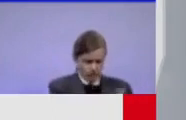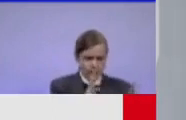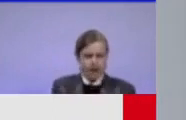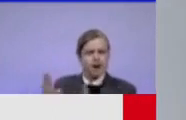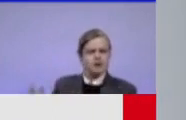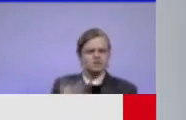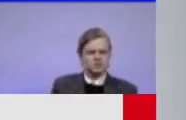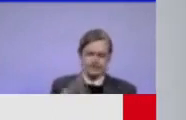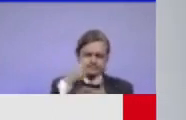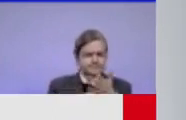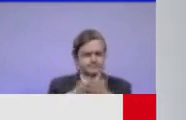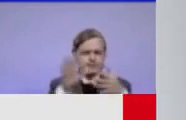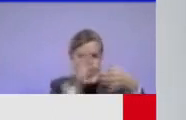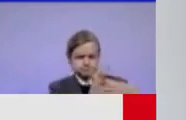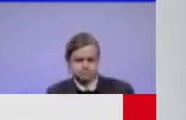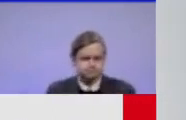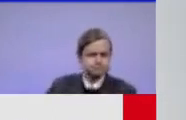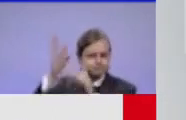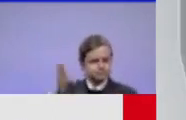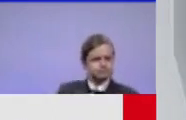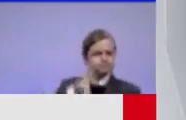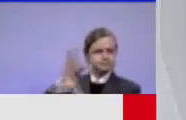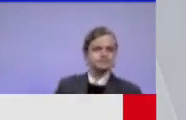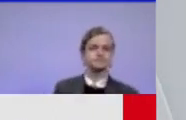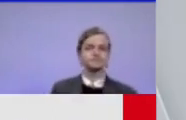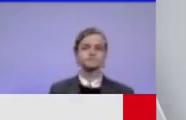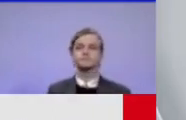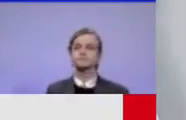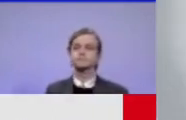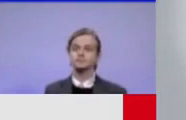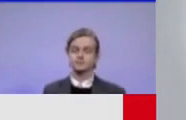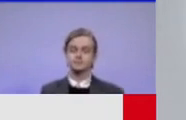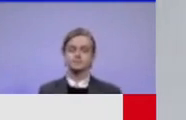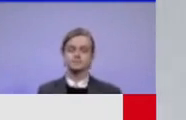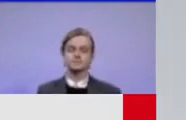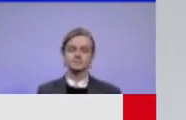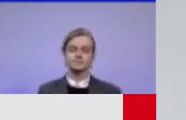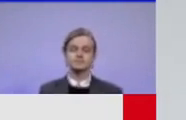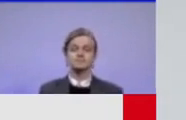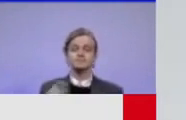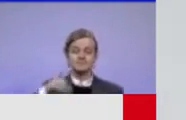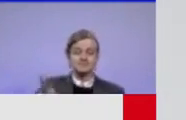Doamna Ursula von der Leyen a susținut un leadership al armoniei